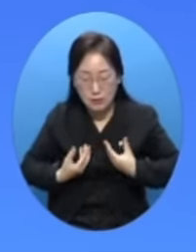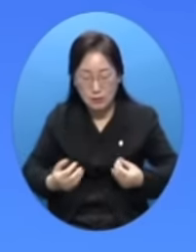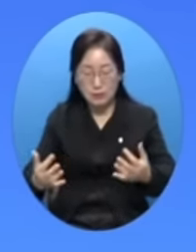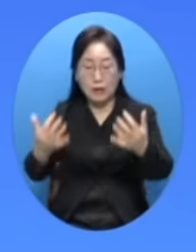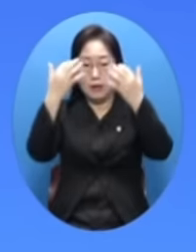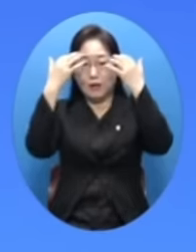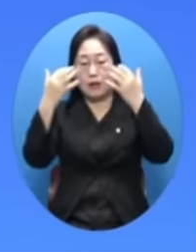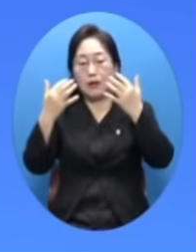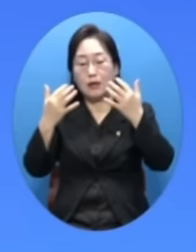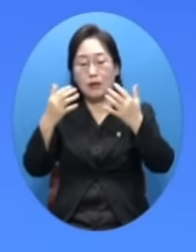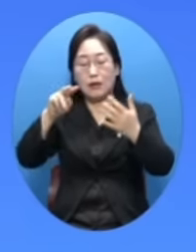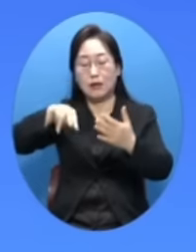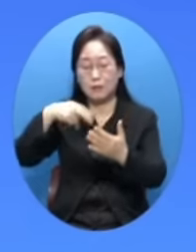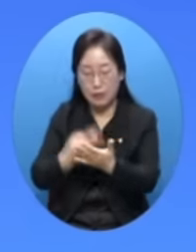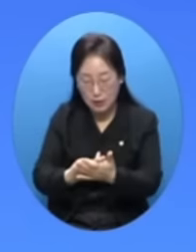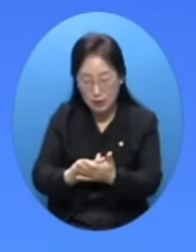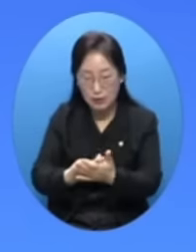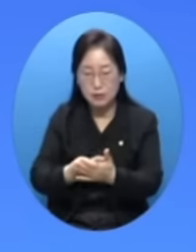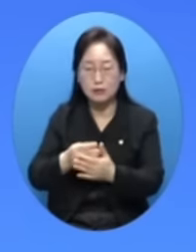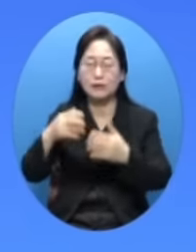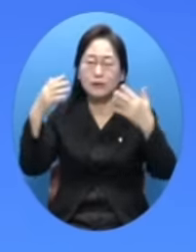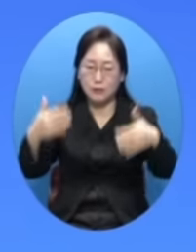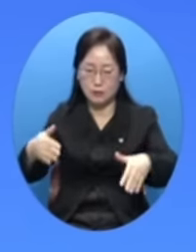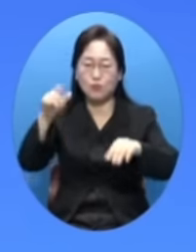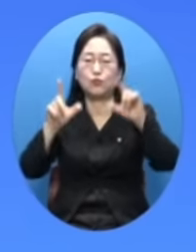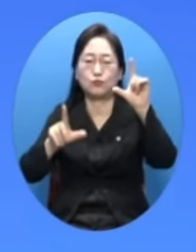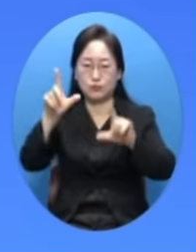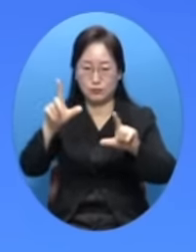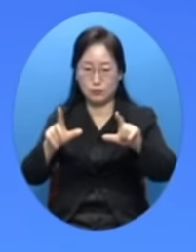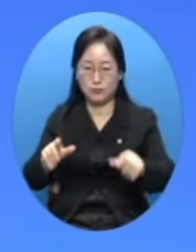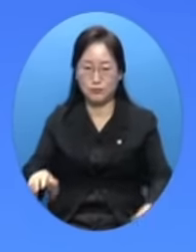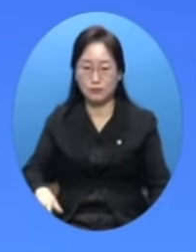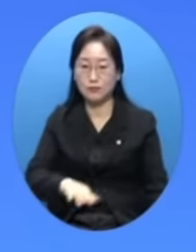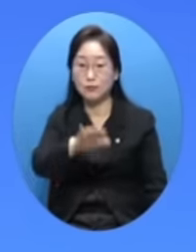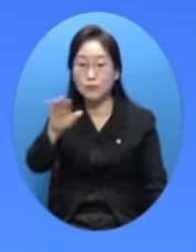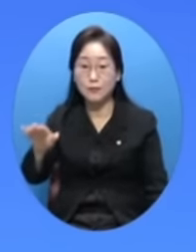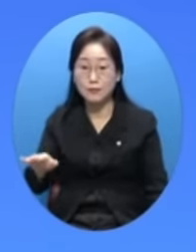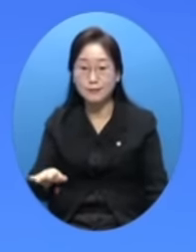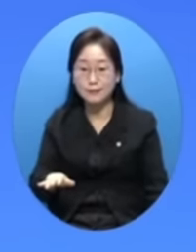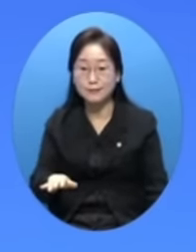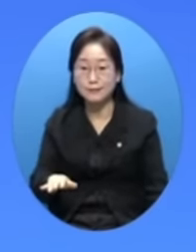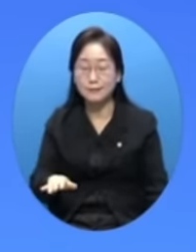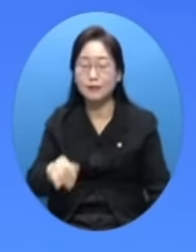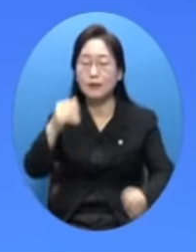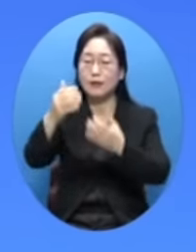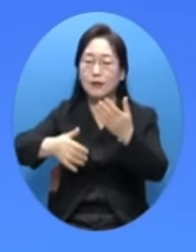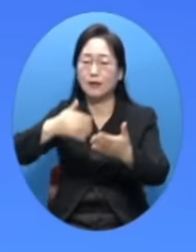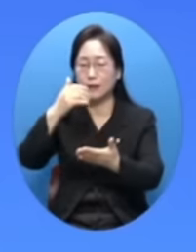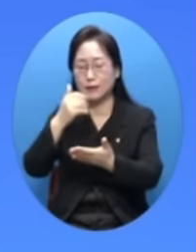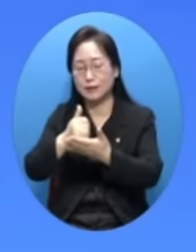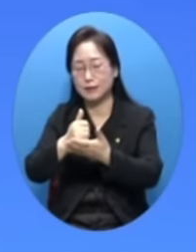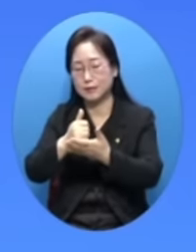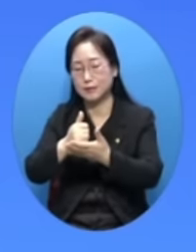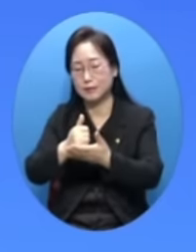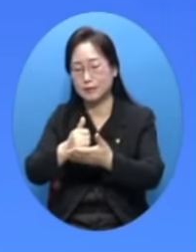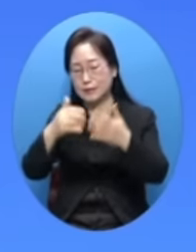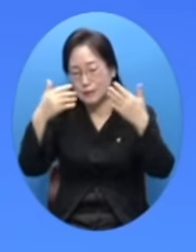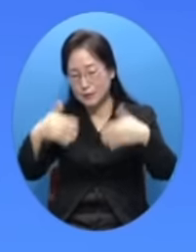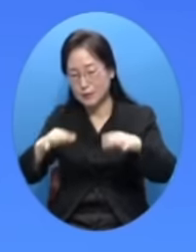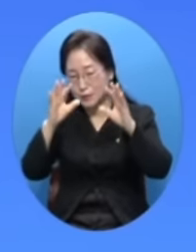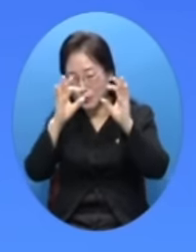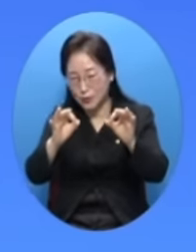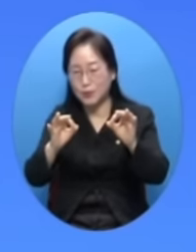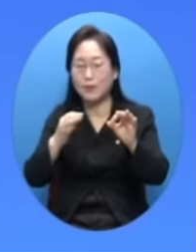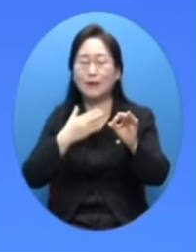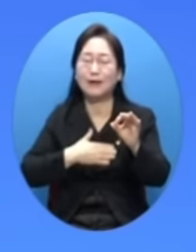그냥 꼬꾸라지는 우리 연약한 모습입니다 그래서 하나님이 우리 그런 연약한